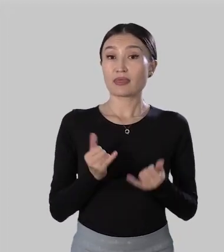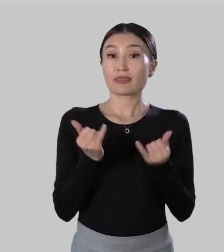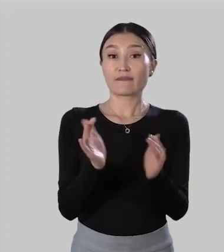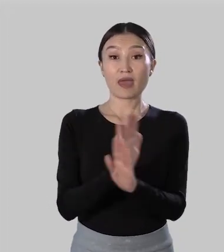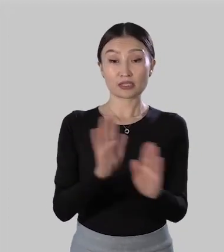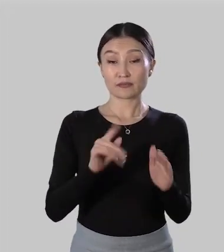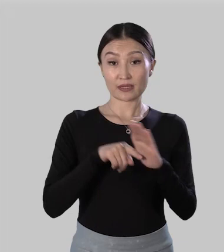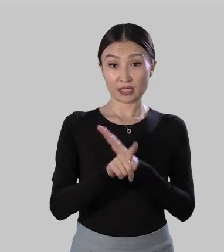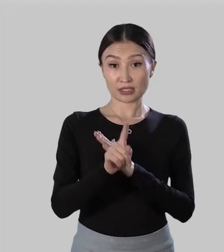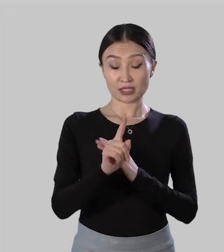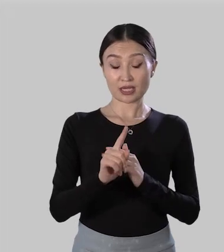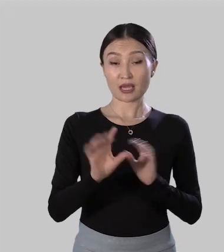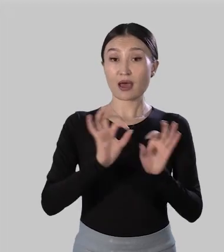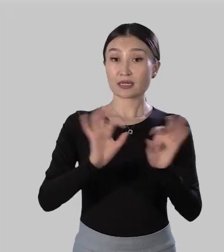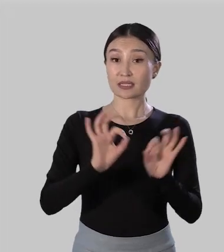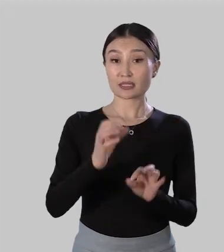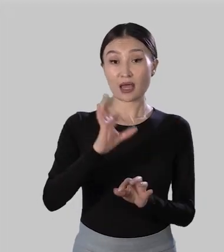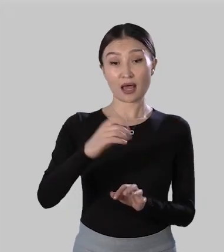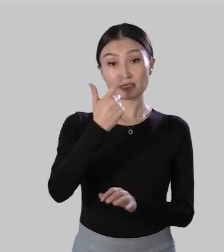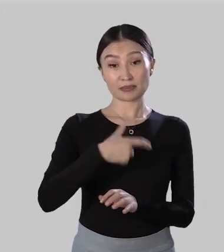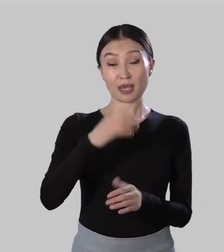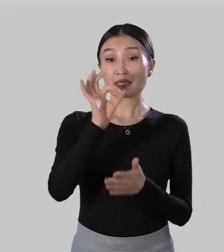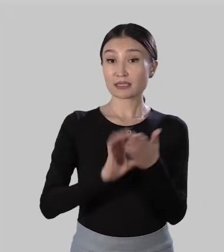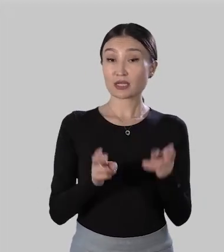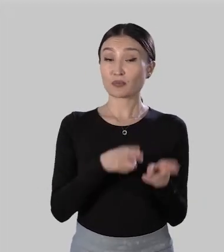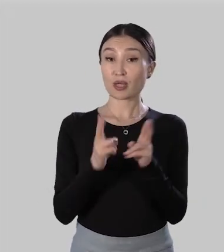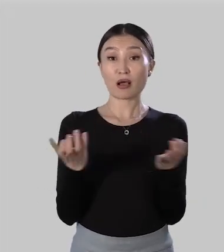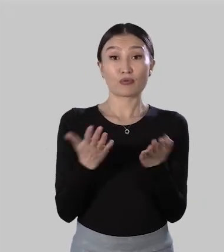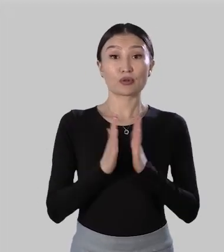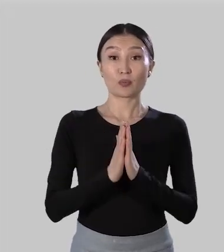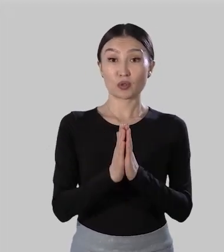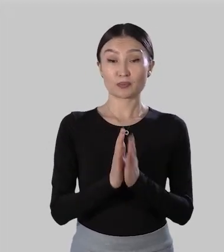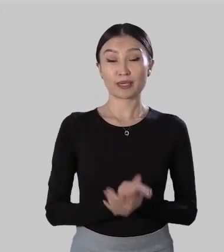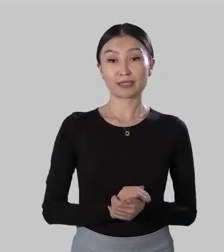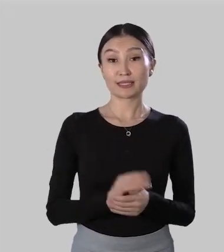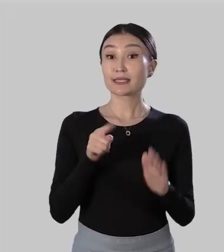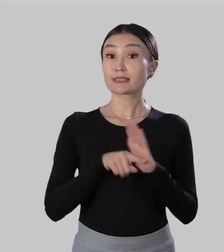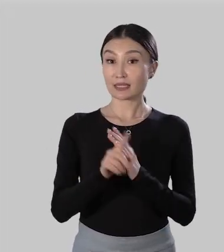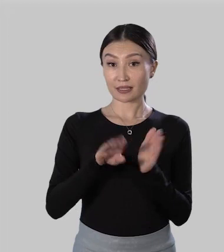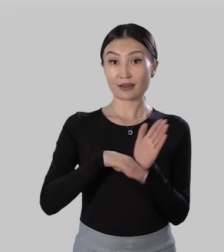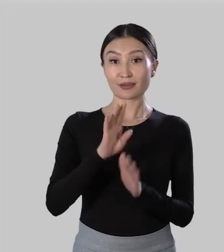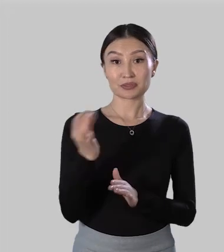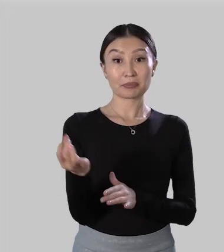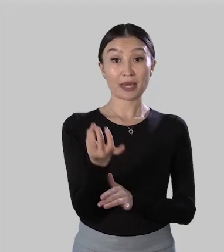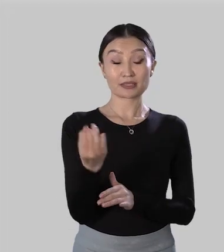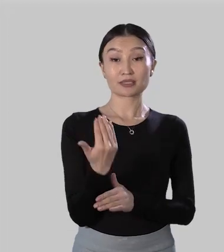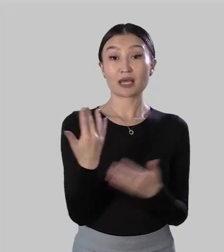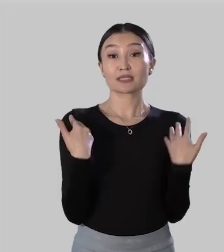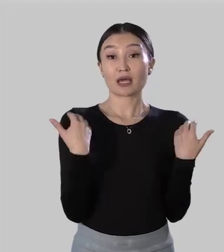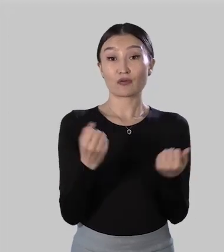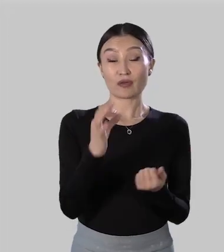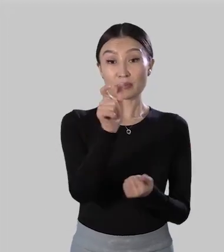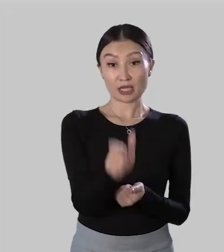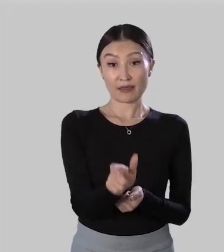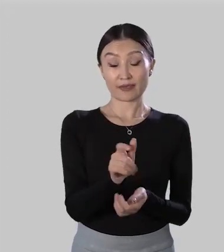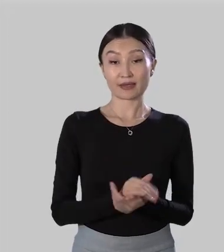Невежливо начинать письмо с рассказа о себе или сразу переходить к какой-то просьбе. Сначала лучше поинтересоваться